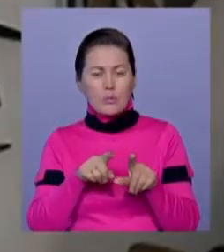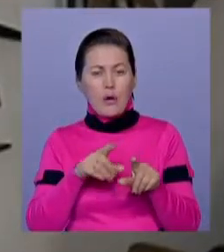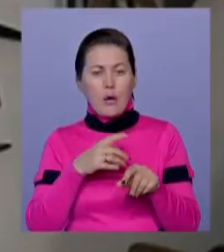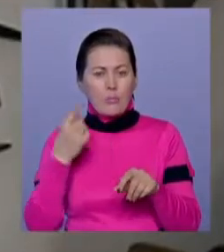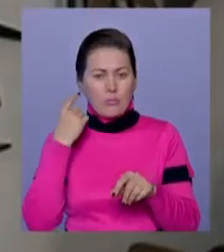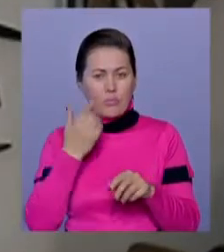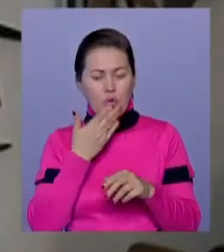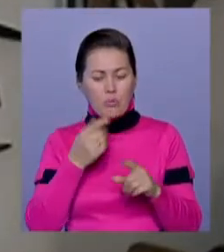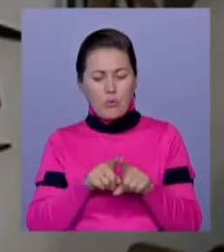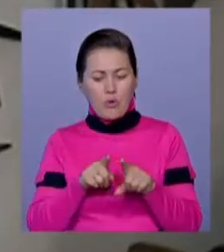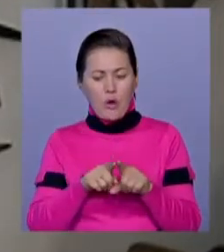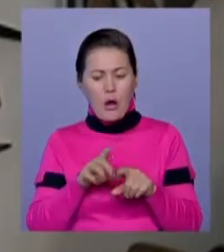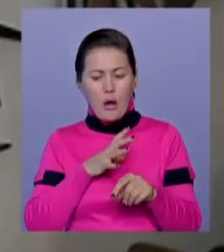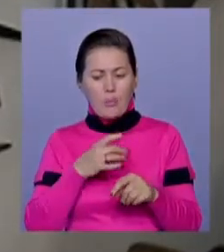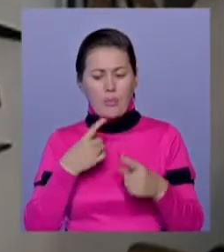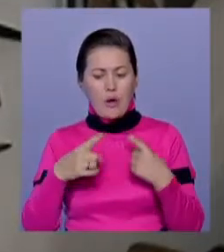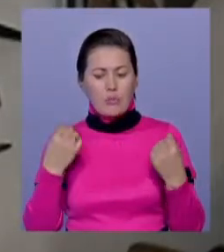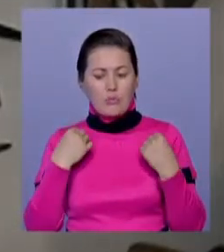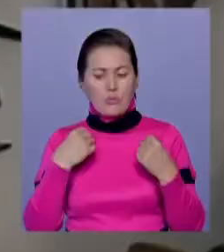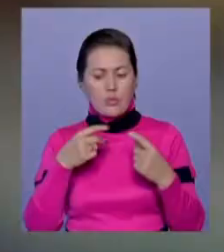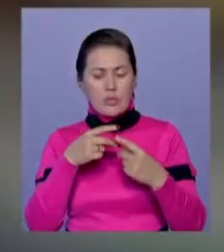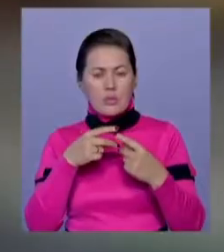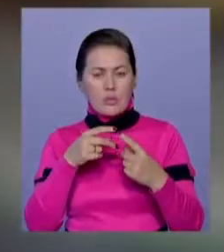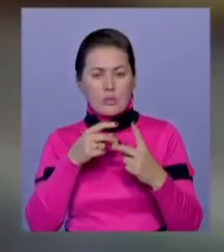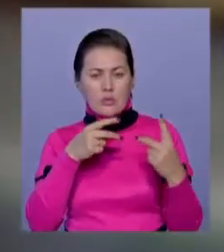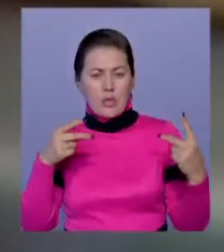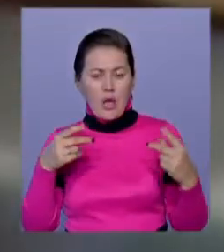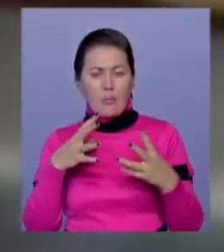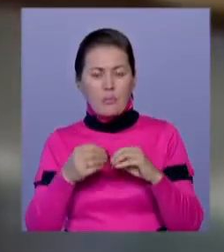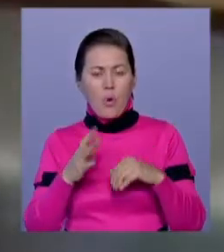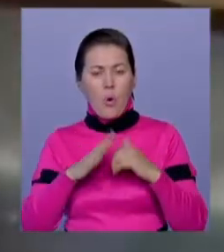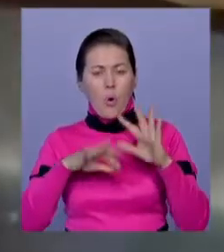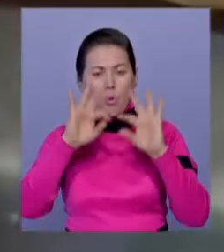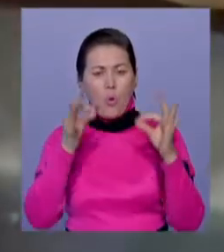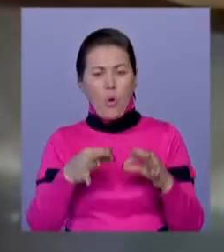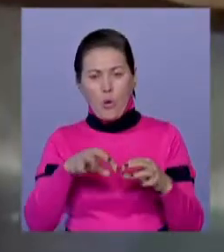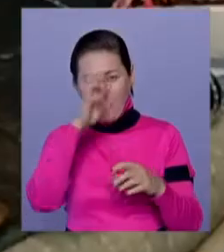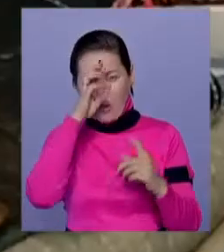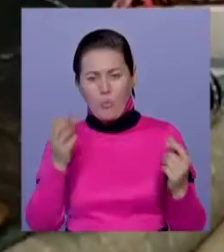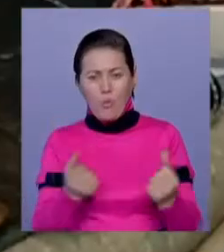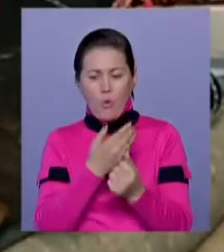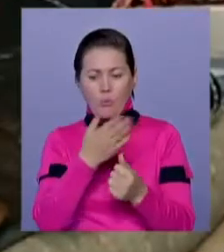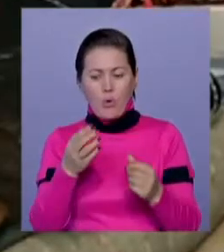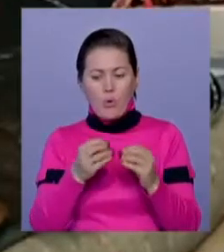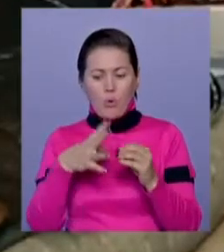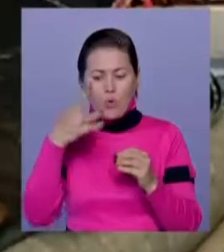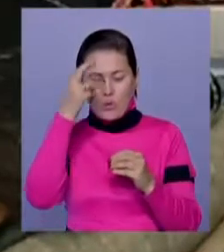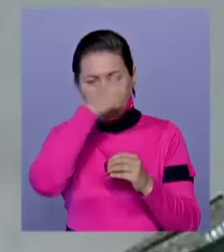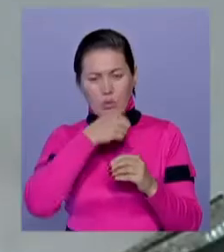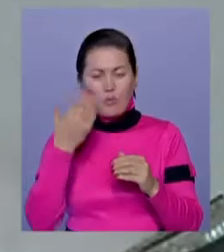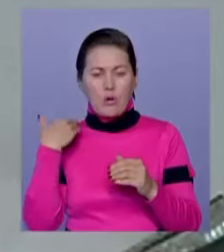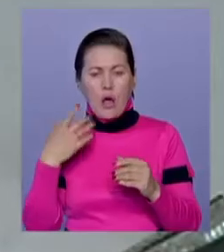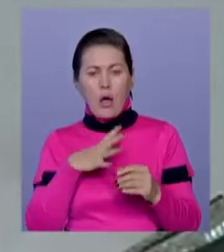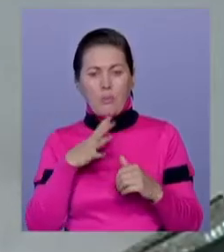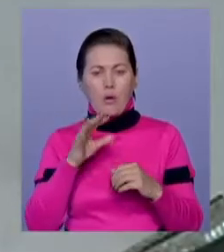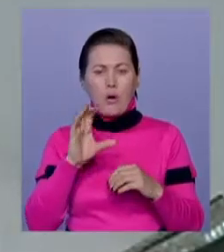жүрген жоқ сияқтымыз. Басқа спортпен салыстырғанда. Қолөнер мұражайы мемлекеттің қолдауымен осыдан 13 жыл бұрын ашылған екен.